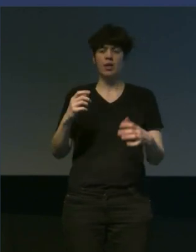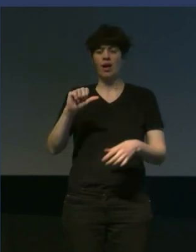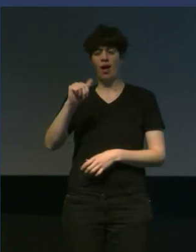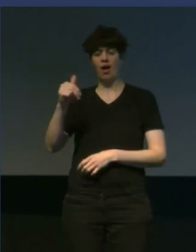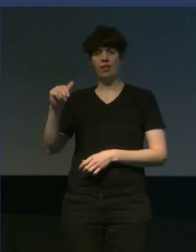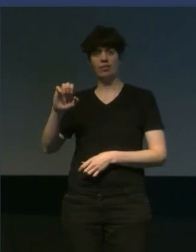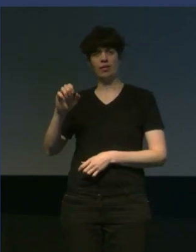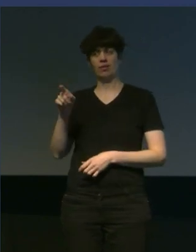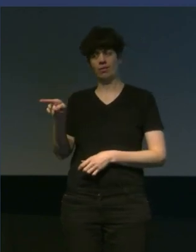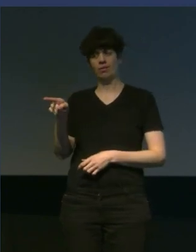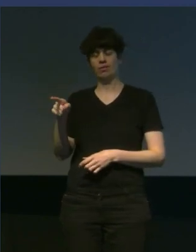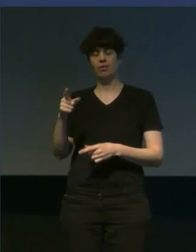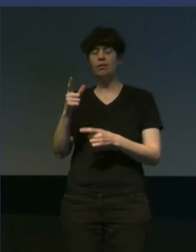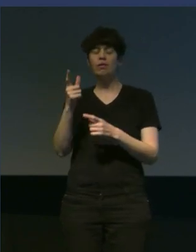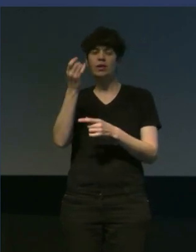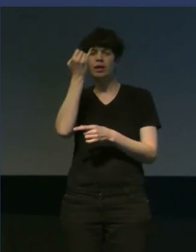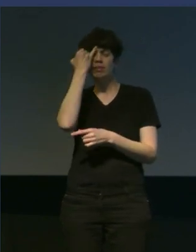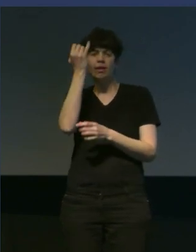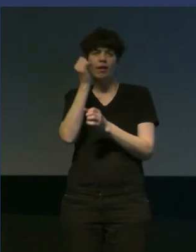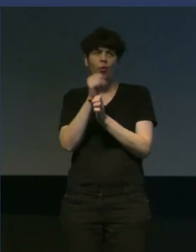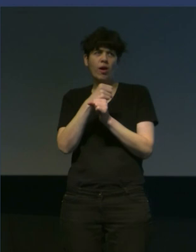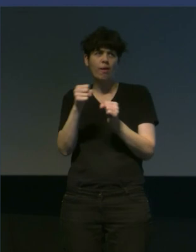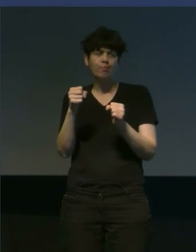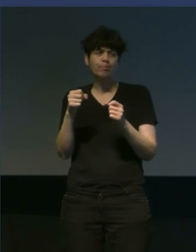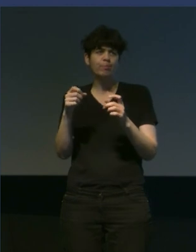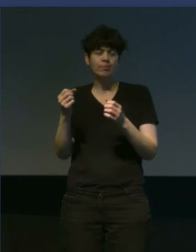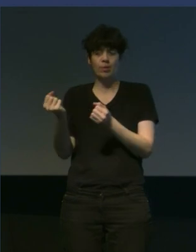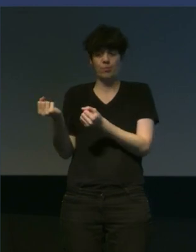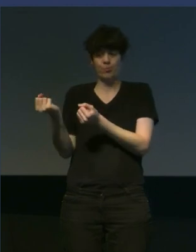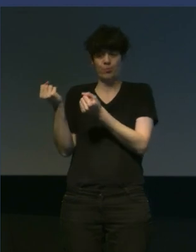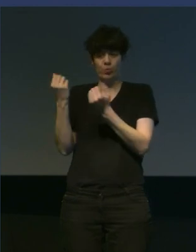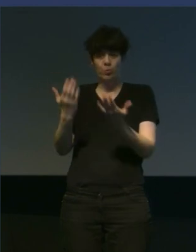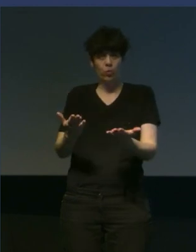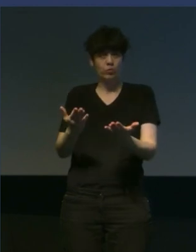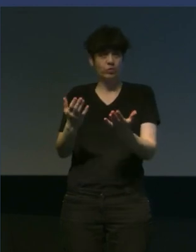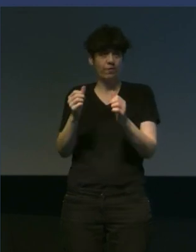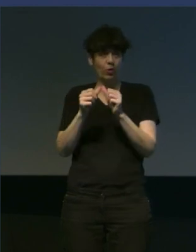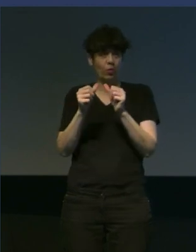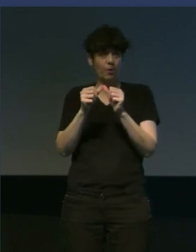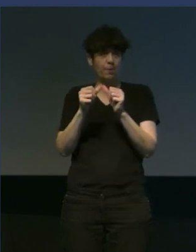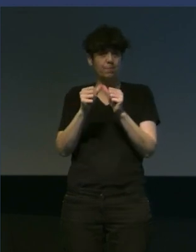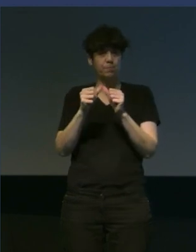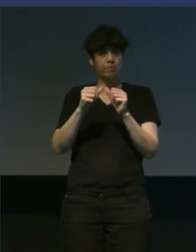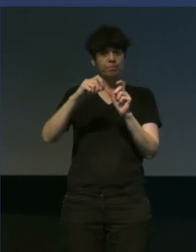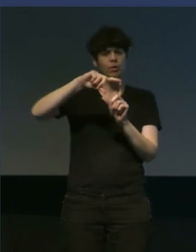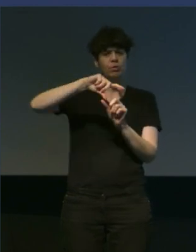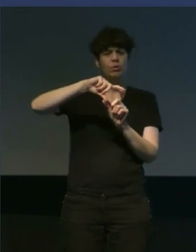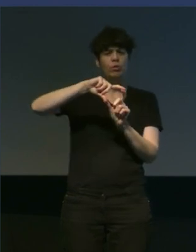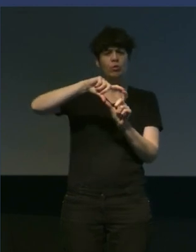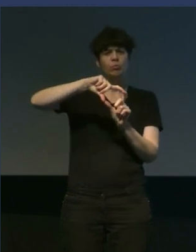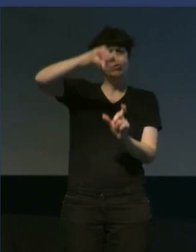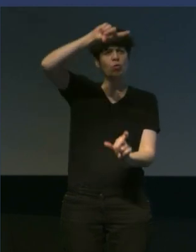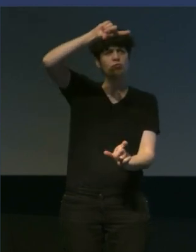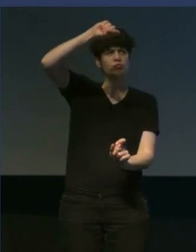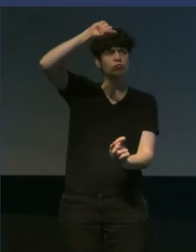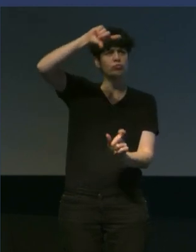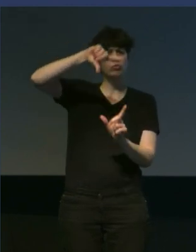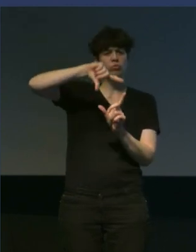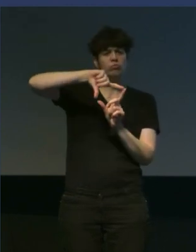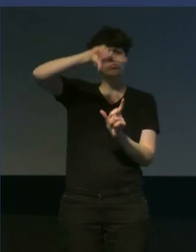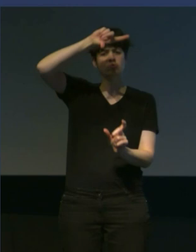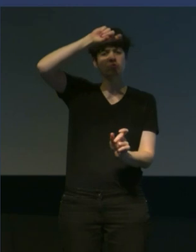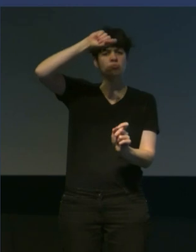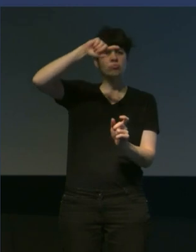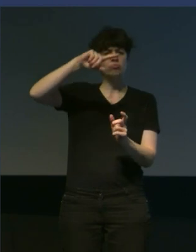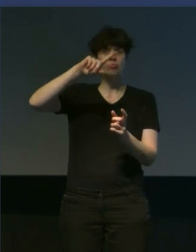une idée encore brillante de proposer de transformer ces planches qui étaient faites vraiment pour